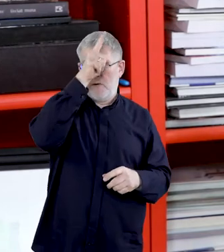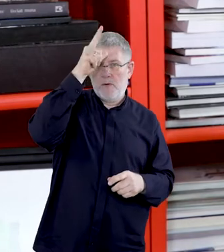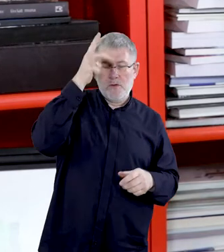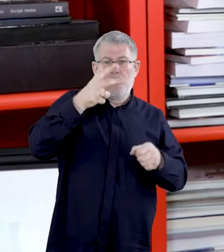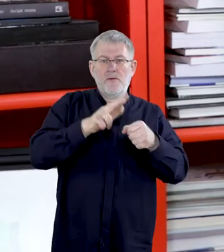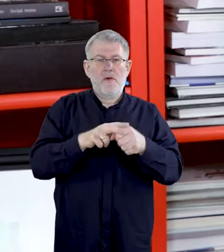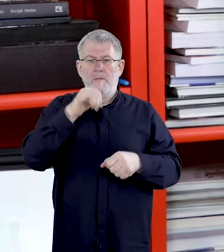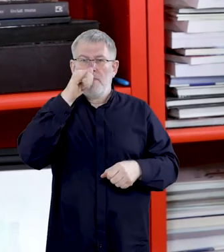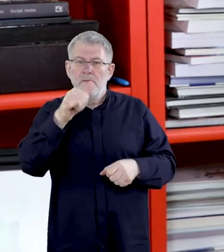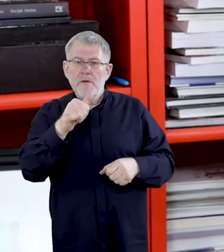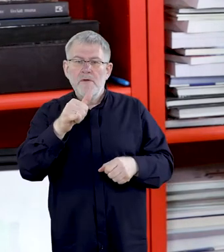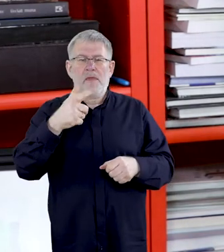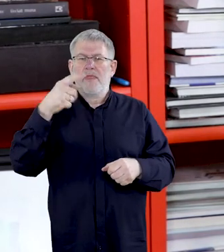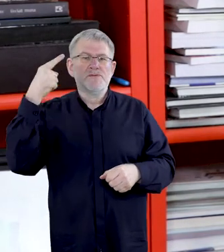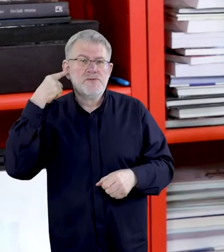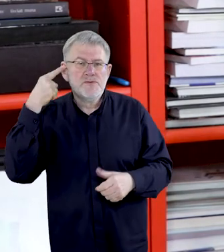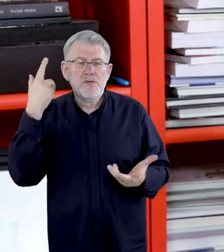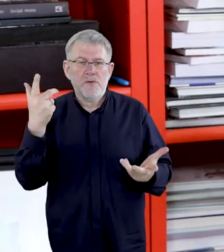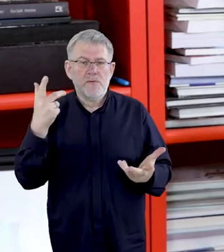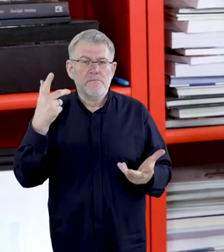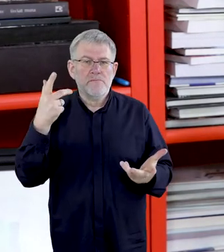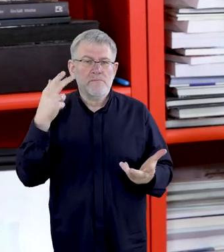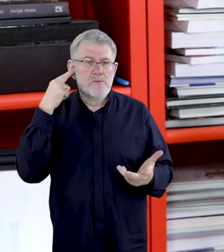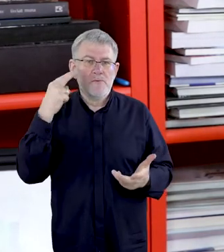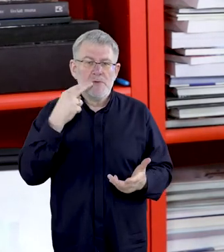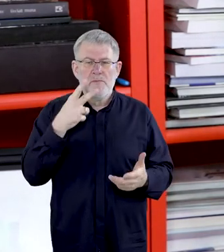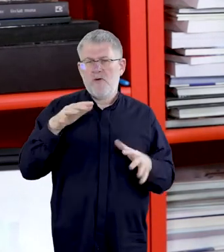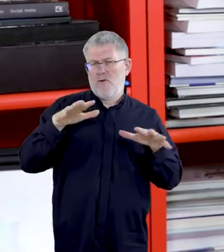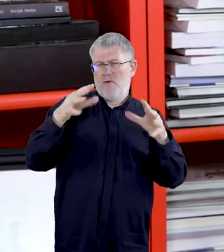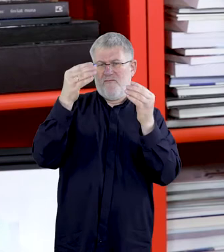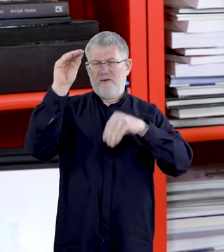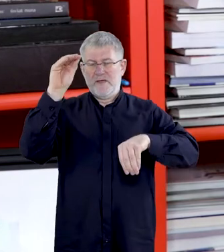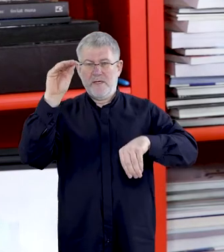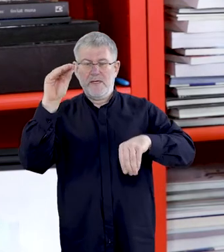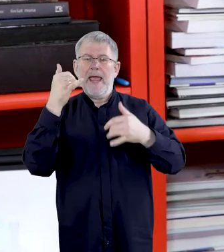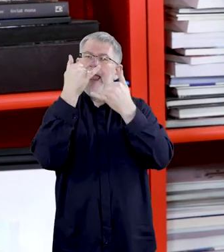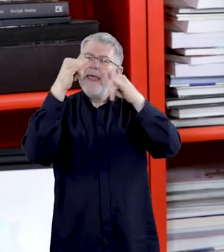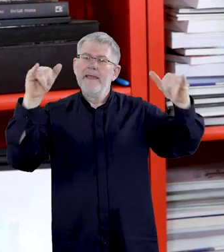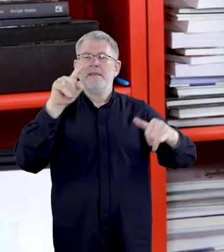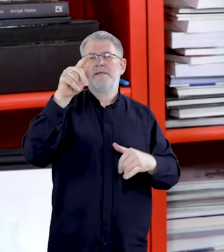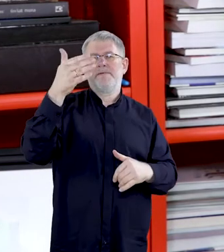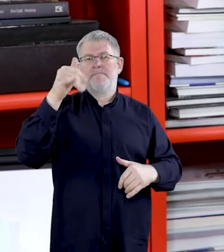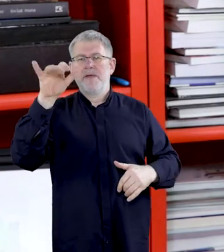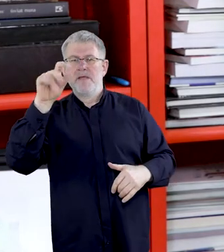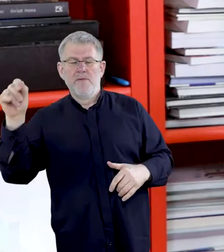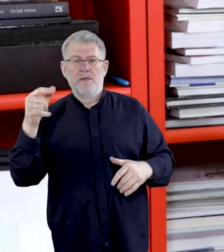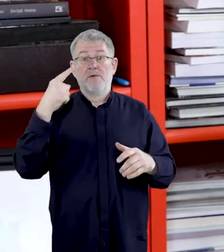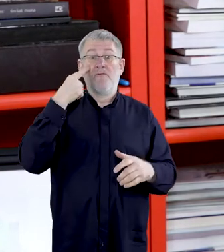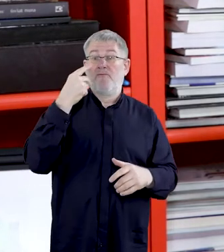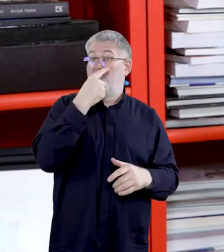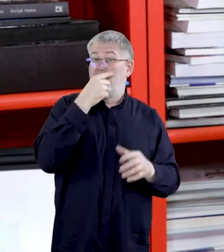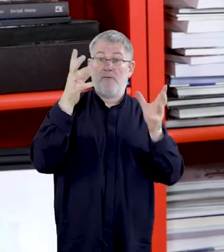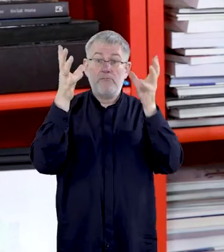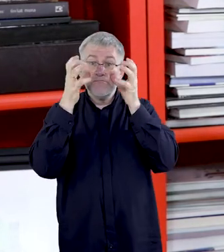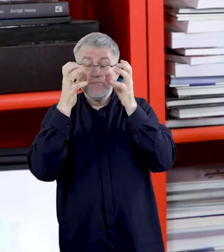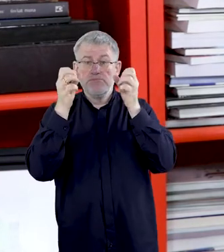niektórzy nie potrafią, nie słyszą, mają dużo bardziej wyczulone zmysły na wizualne. W